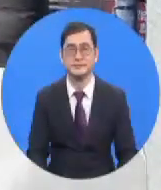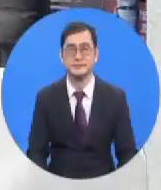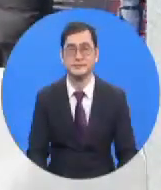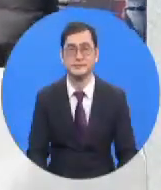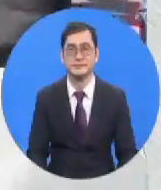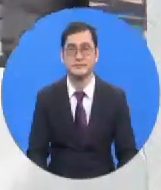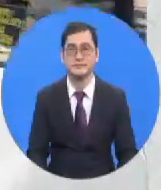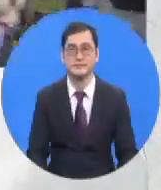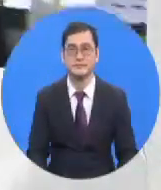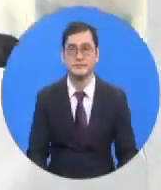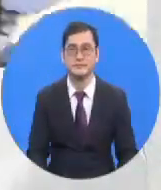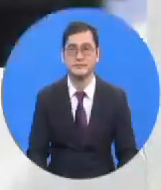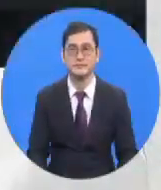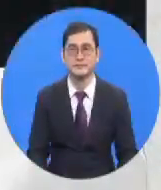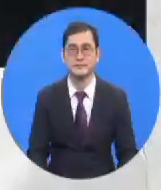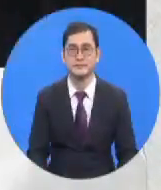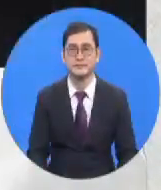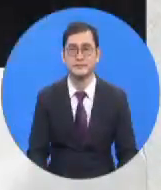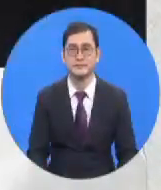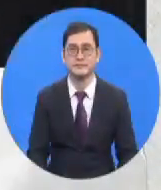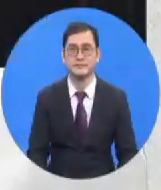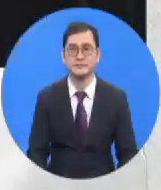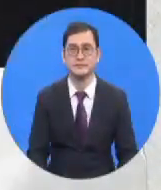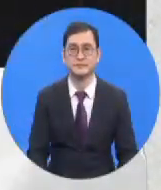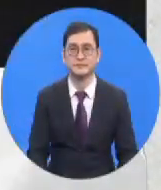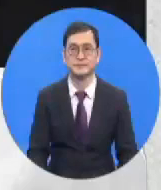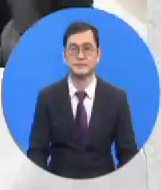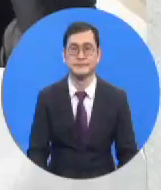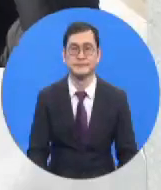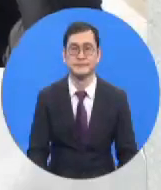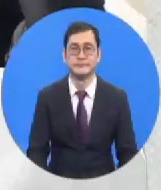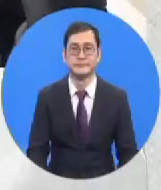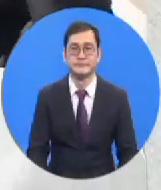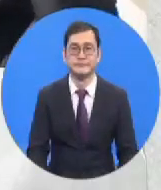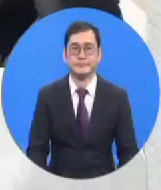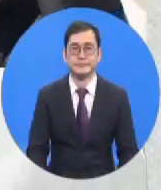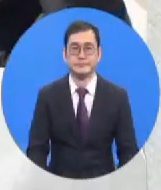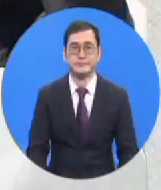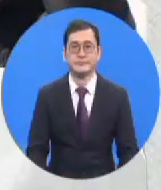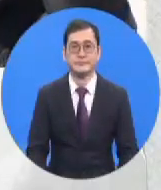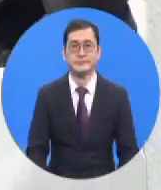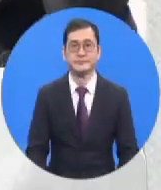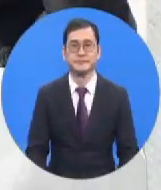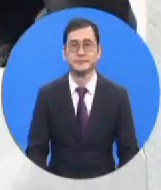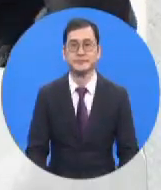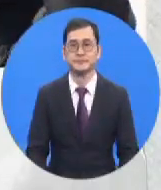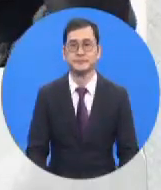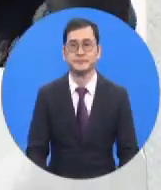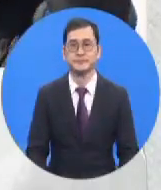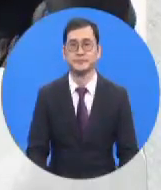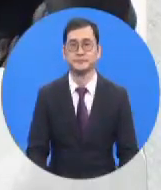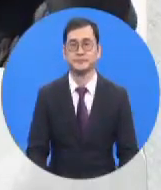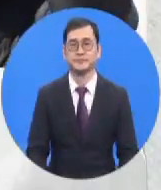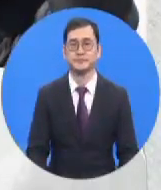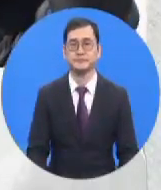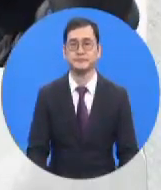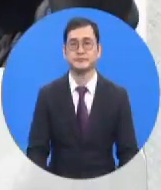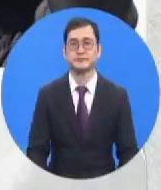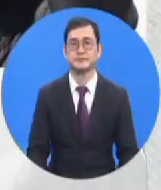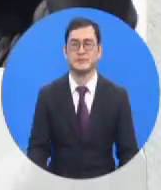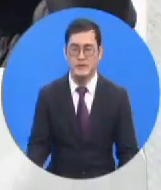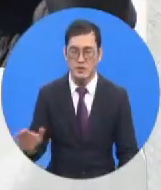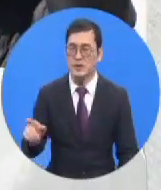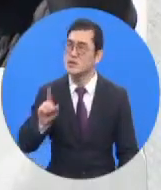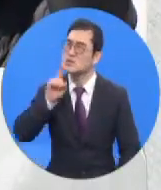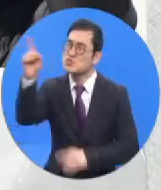이제 재판 과정에서 그 원고들이, 피해자들이 입증을 할 문제이긴 하지만, 그런데 어쨌든 오죽하면 저런